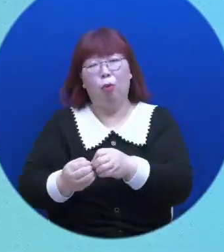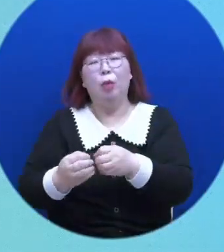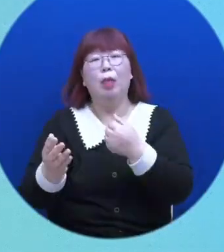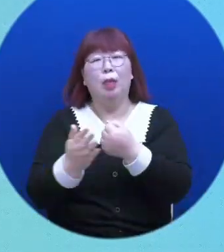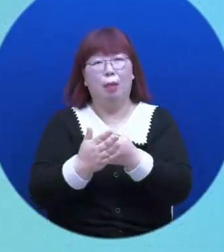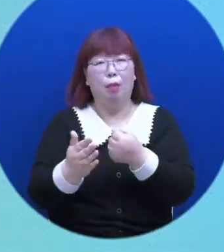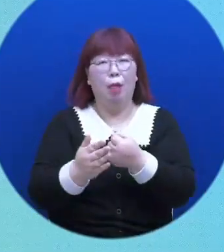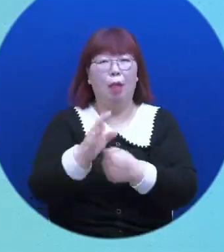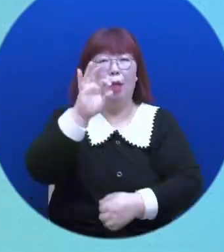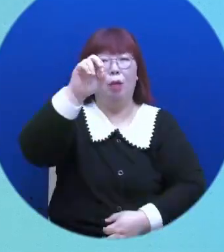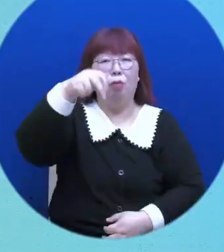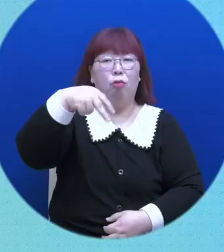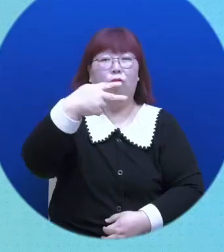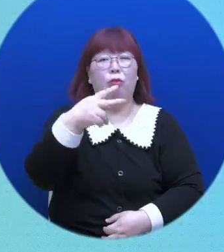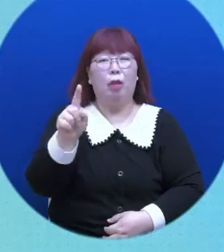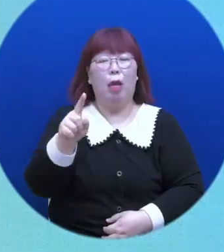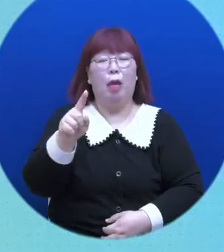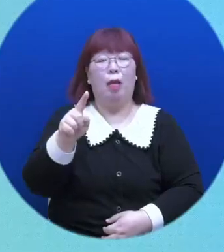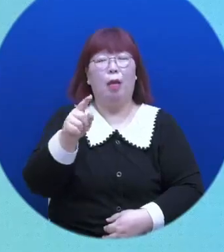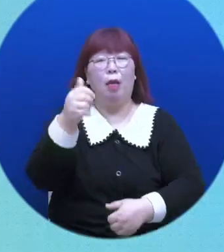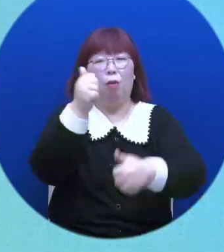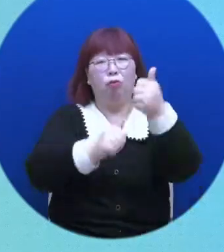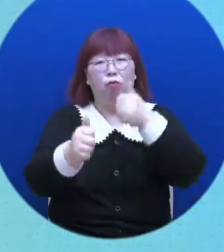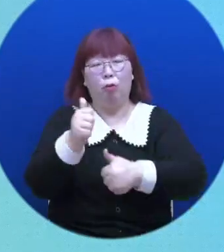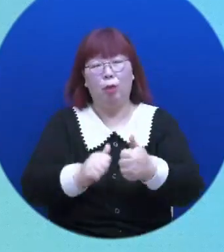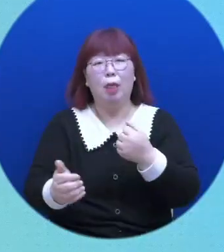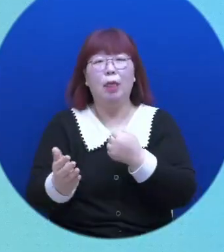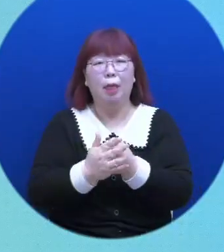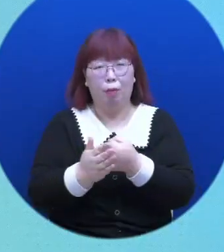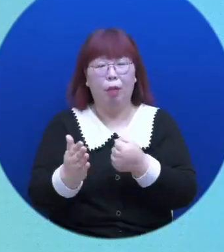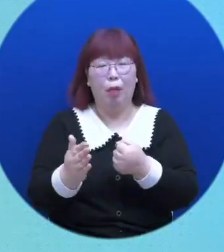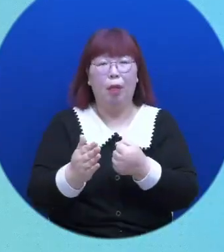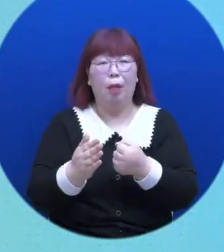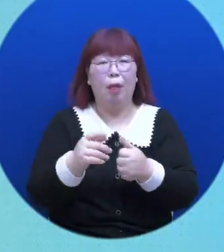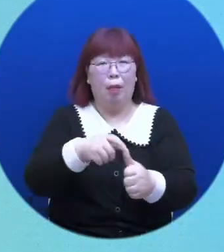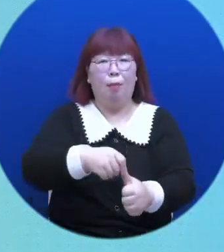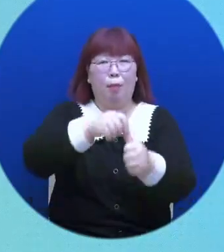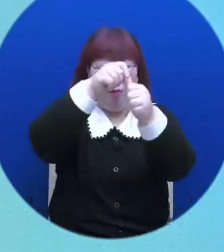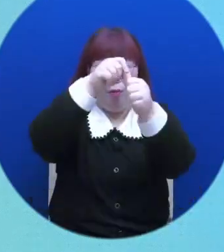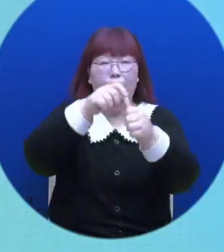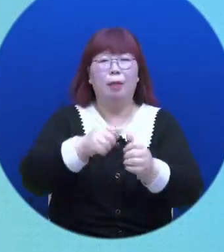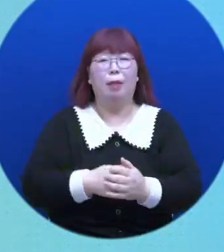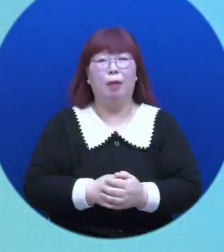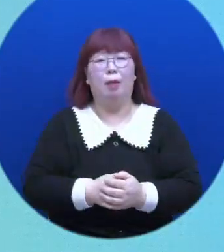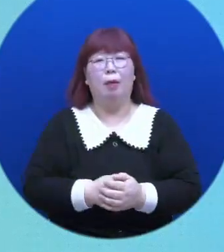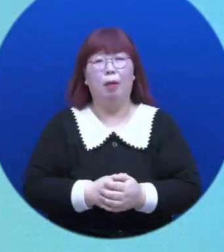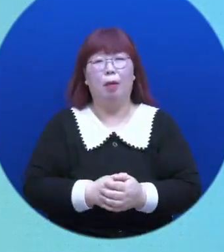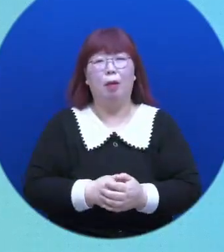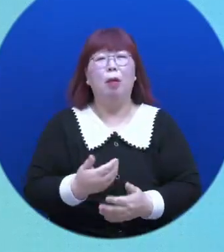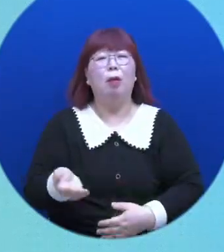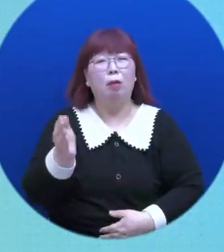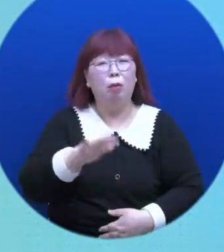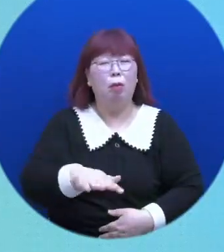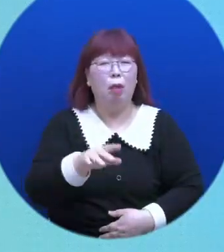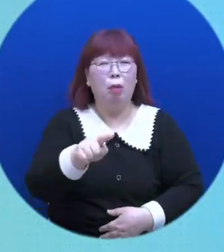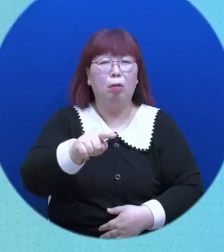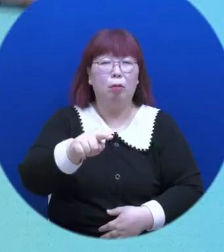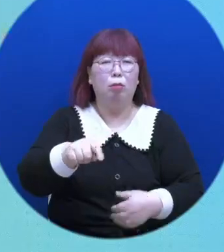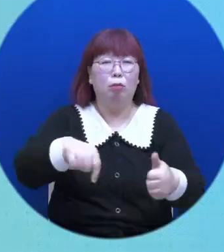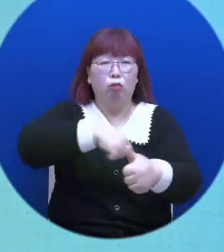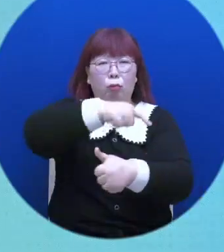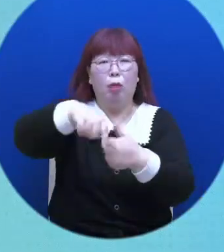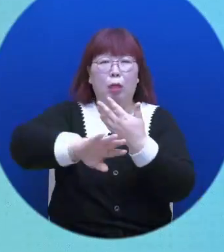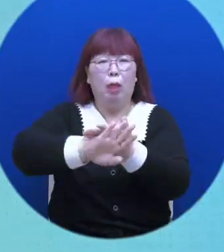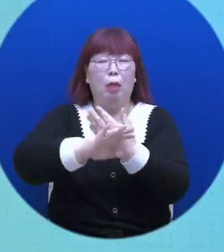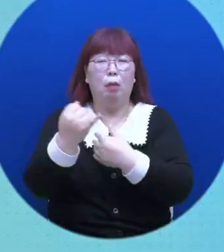유다의 집안이다. 맞는 거죠. 근데 유다의 집안이 마리아만 있나요? 다른